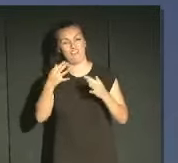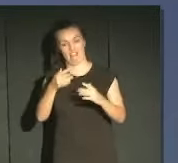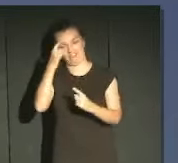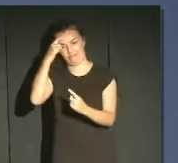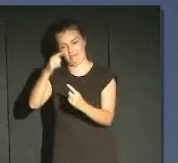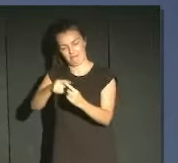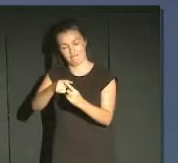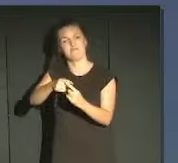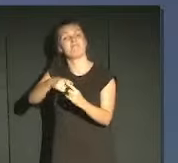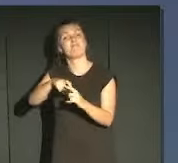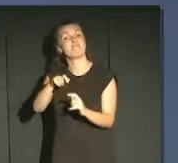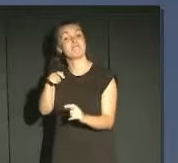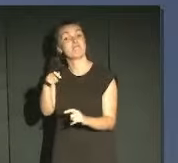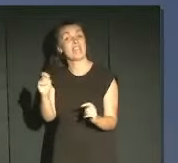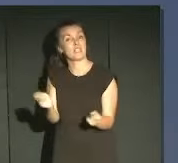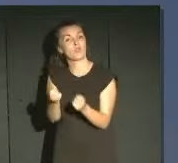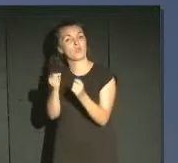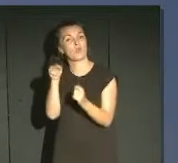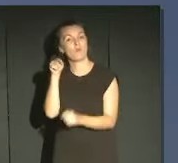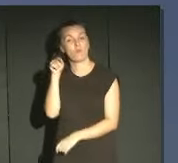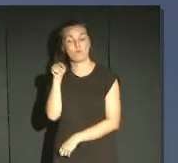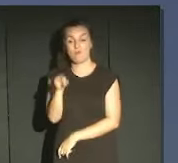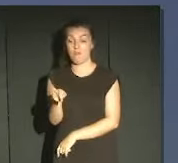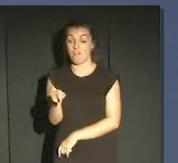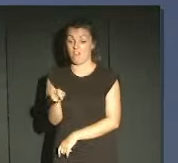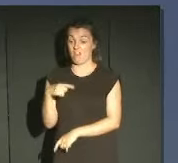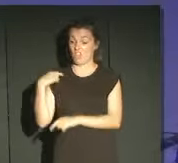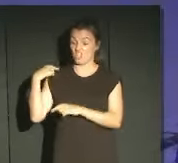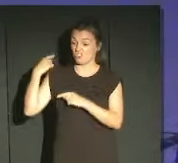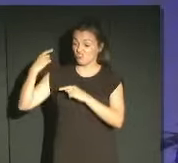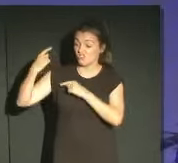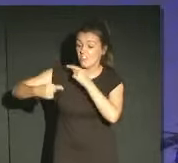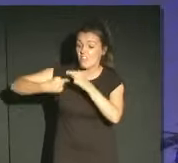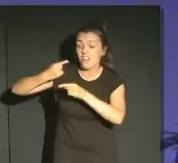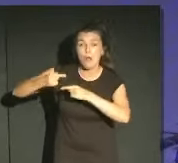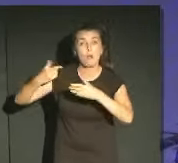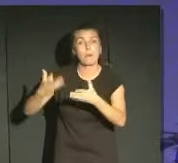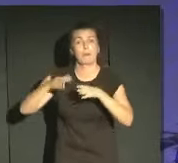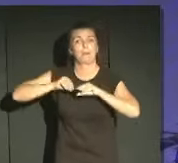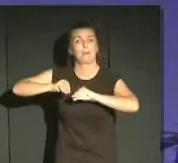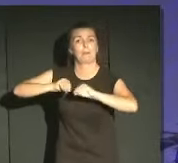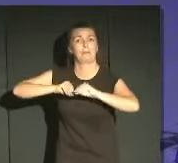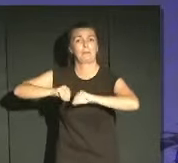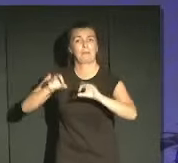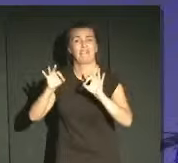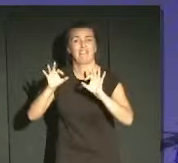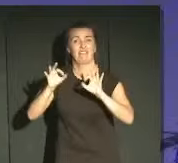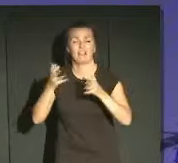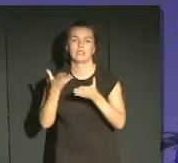d'éducation nous n'avons pas le dooit de sacrifier des générations des générations entières